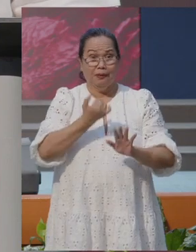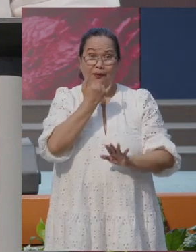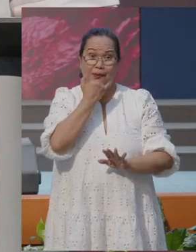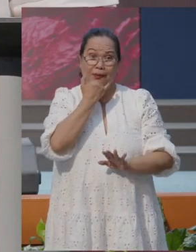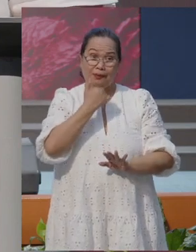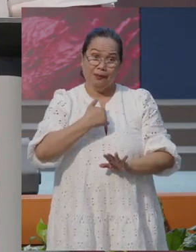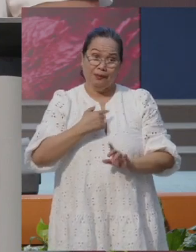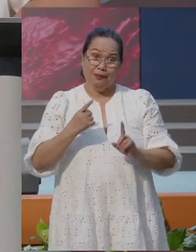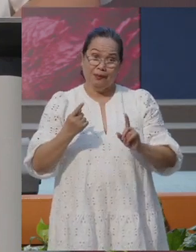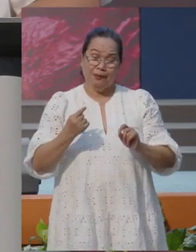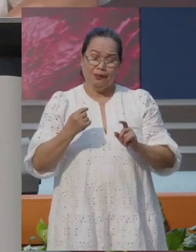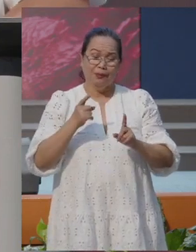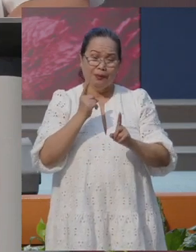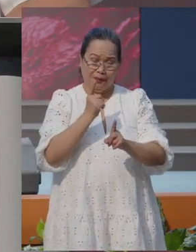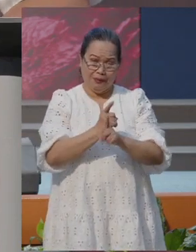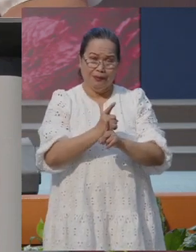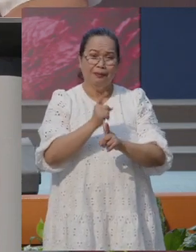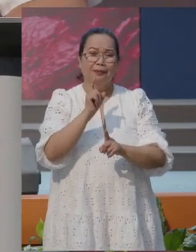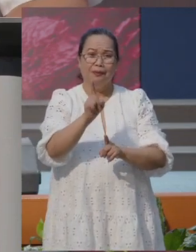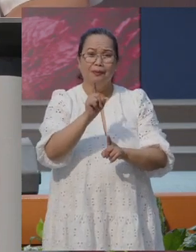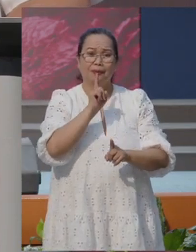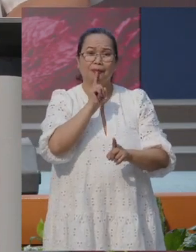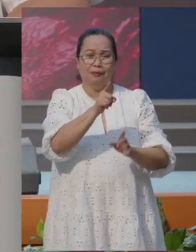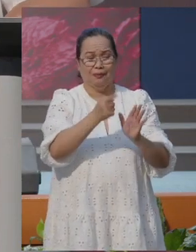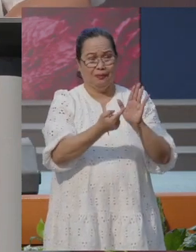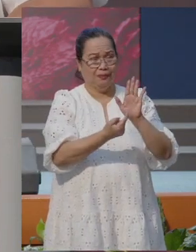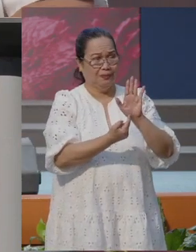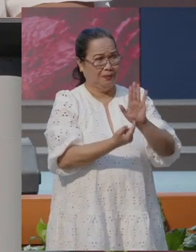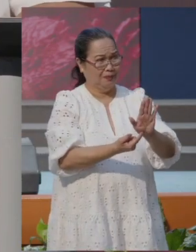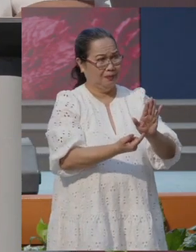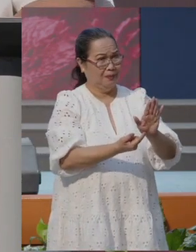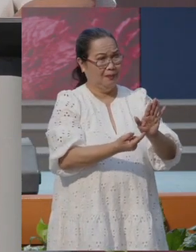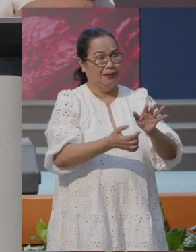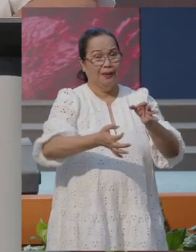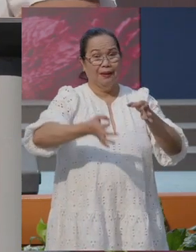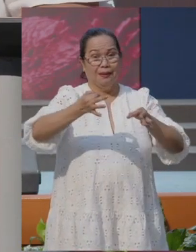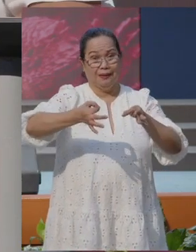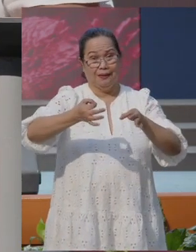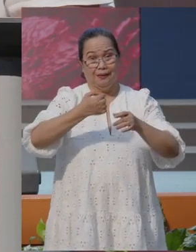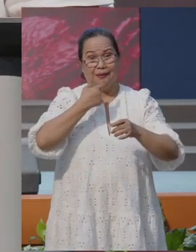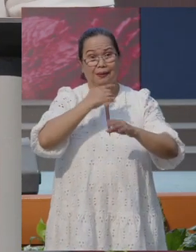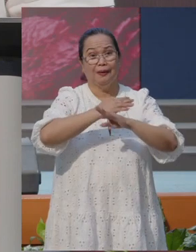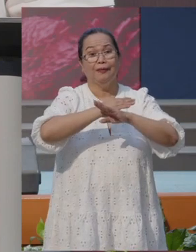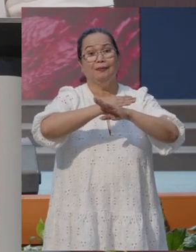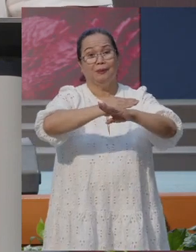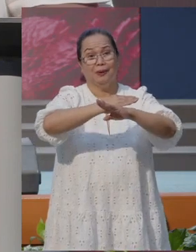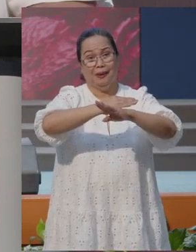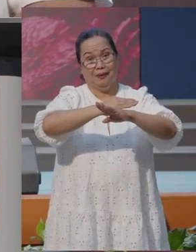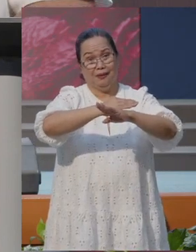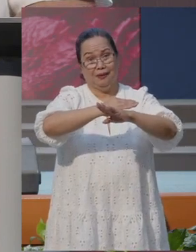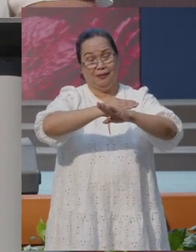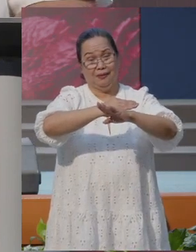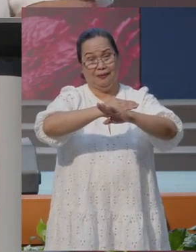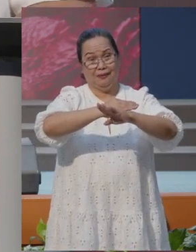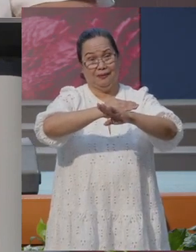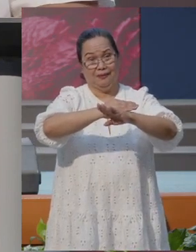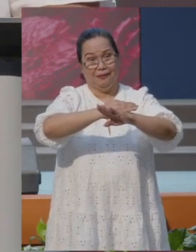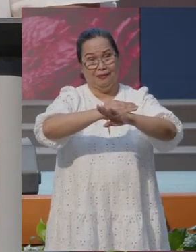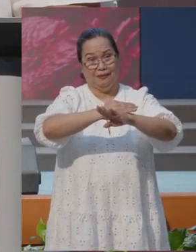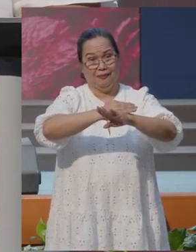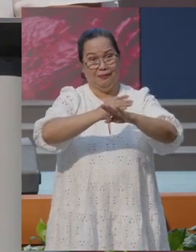what I said is right, why do you strike me? So nagsalita siya in his defense.